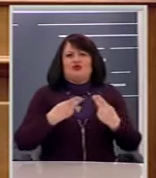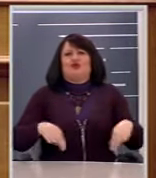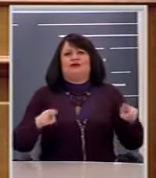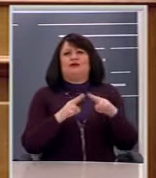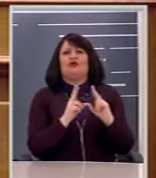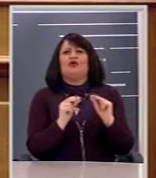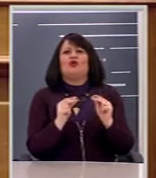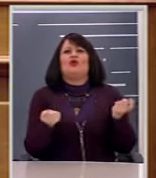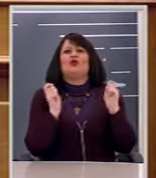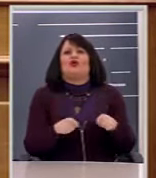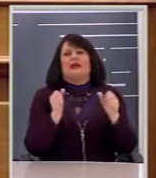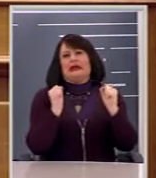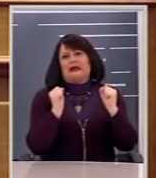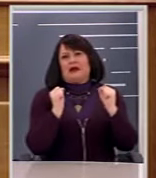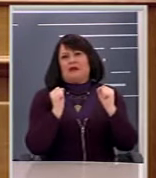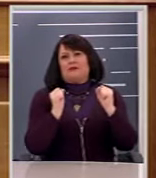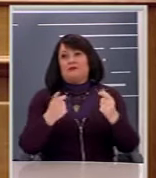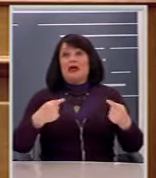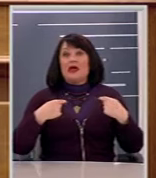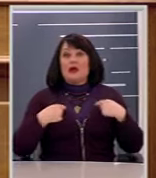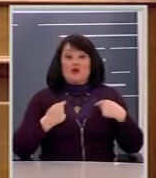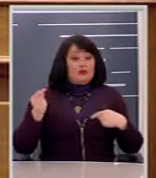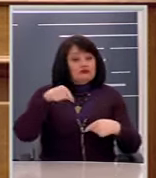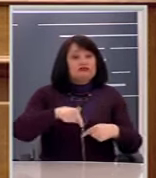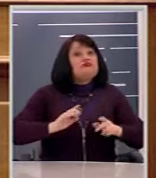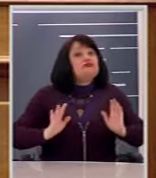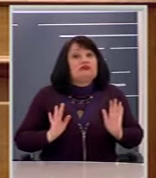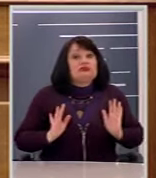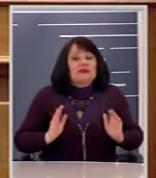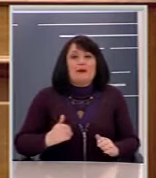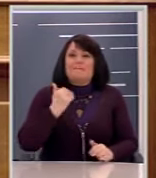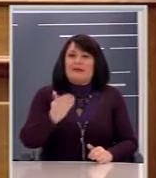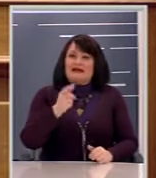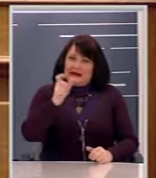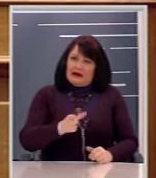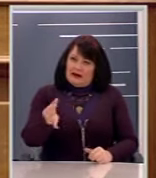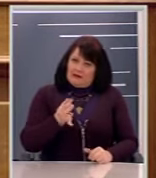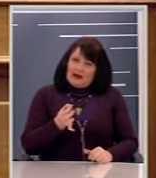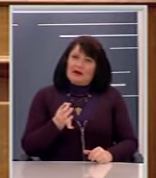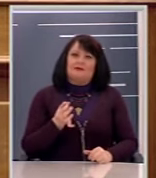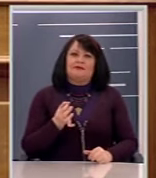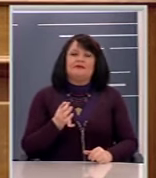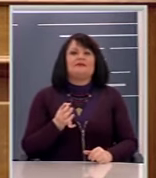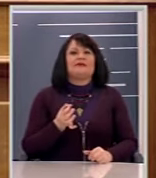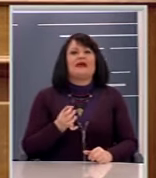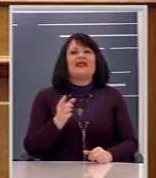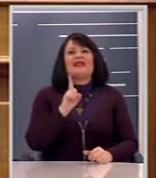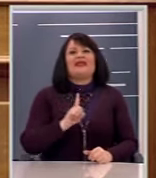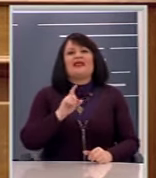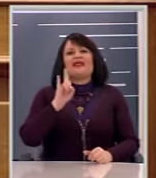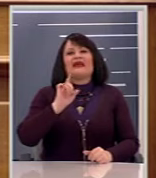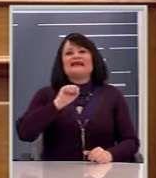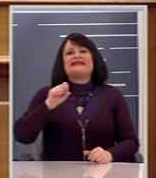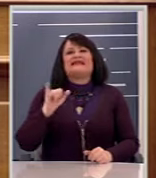συζητήθηκε το θέμα της υγείας, που εγώ να ήμουν παρούσα. Λίγο αργότερα, οι ίδιοι και οι βουλευτές της ΔΣ κατέθεσαν επίκαιρη ερώτηση στη